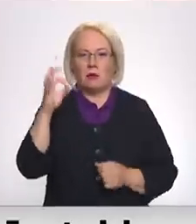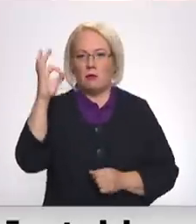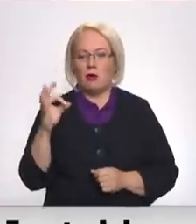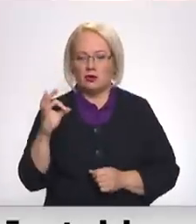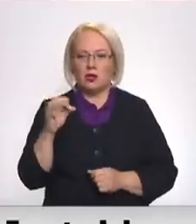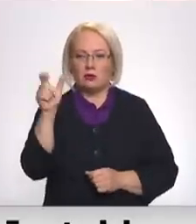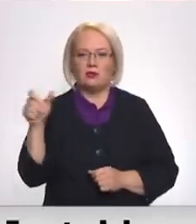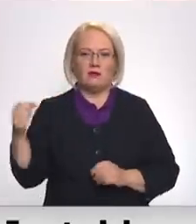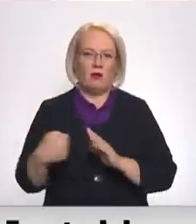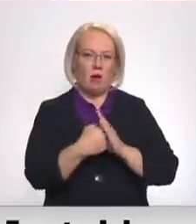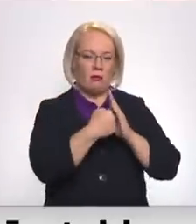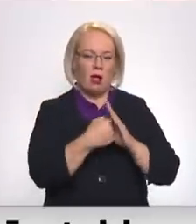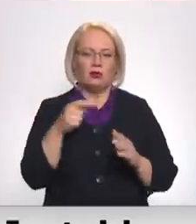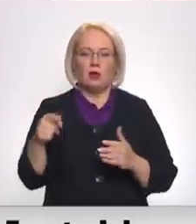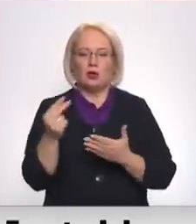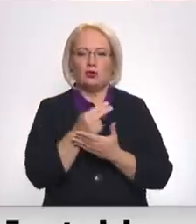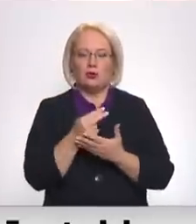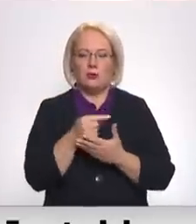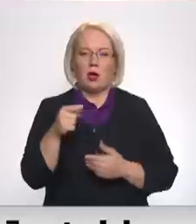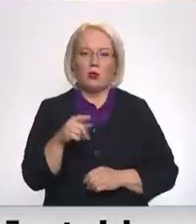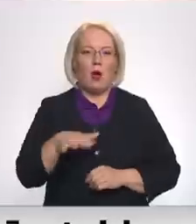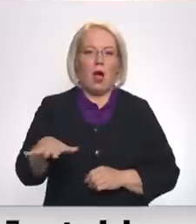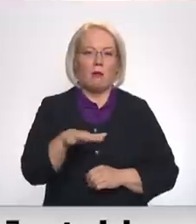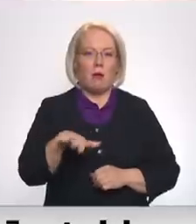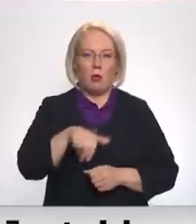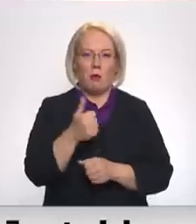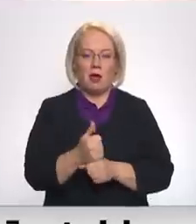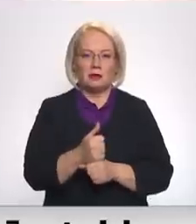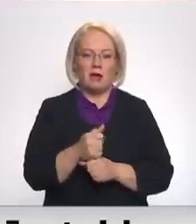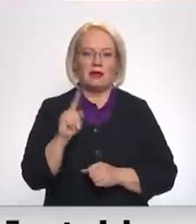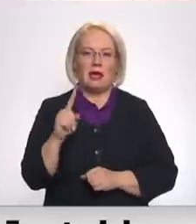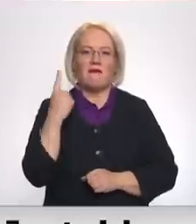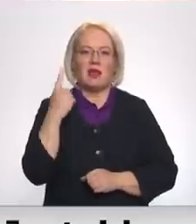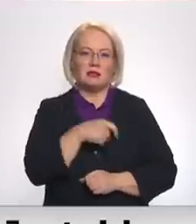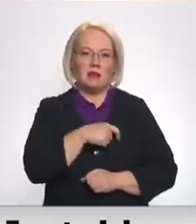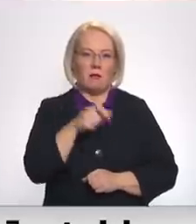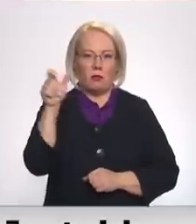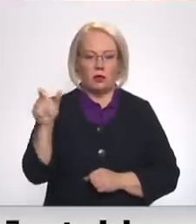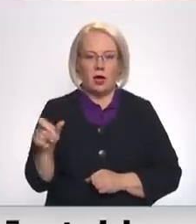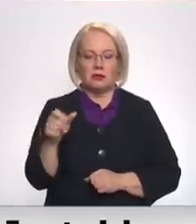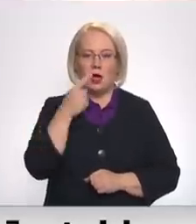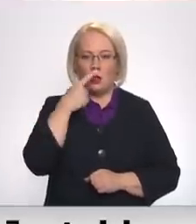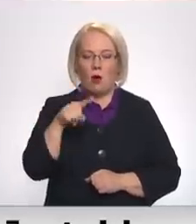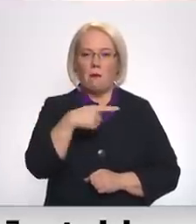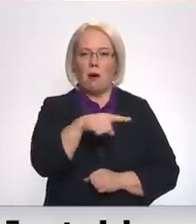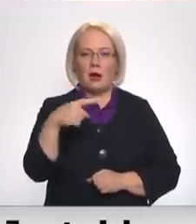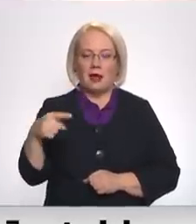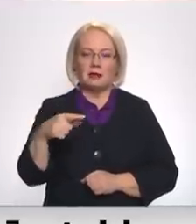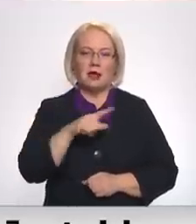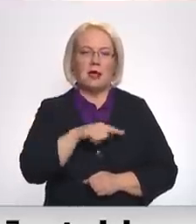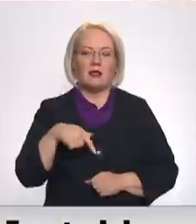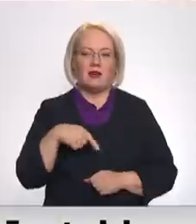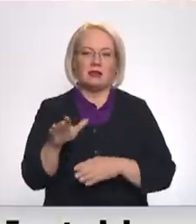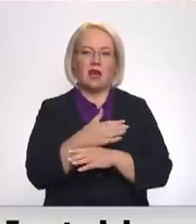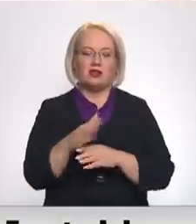vēlētāju atbalstu, un tas nozīmē, šo apgabalu Saeimā pārstāvēs tikai viens deputāts. No pārējās Latvijas atšķirīgie